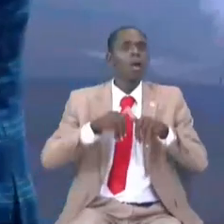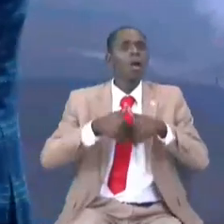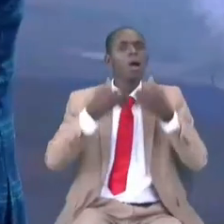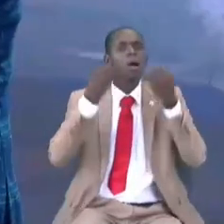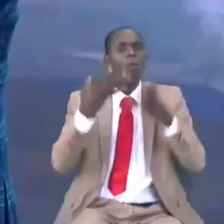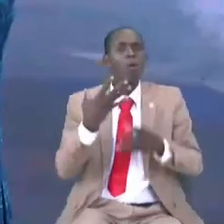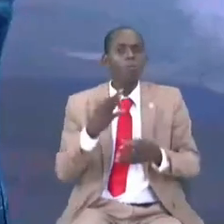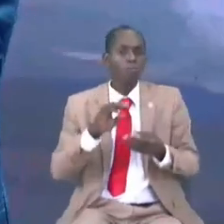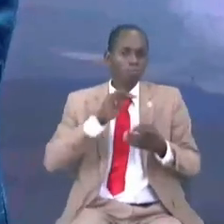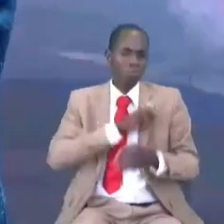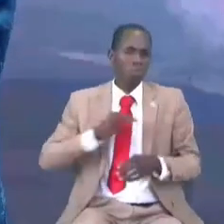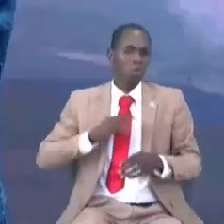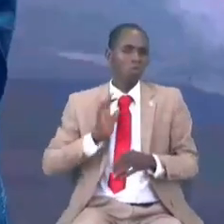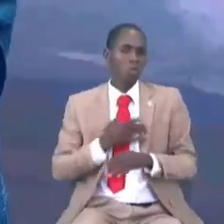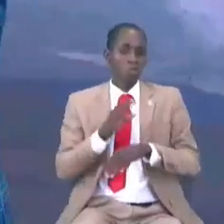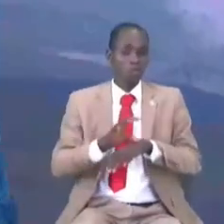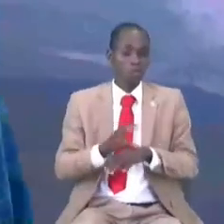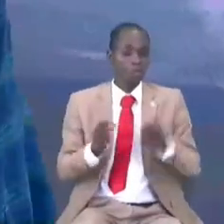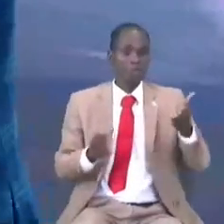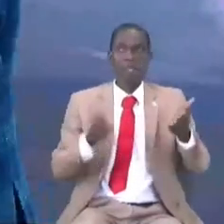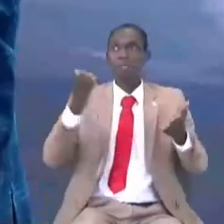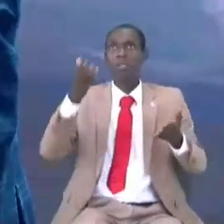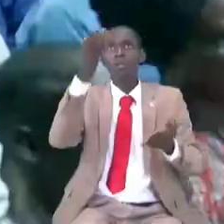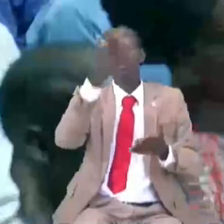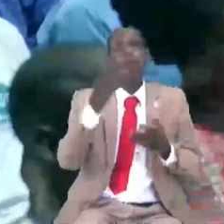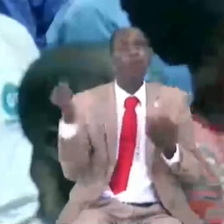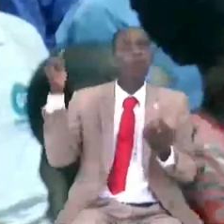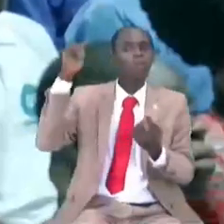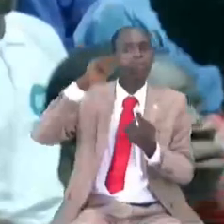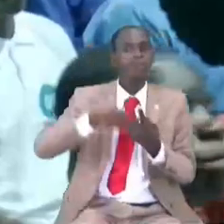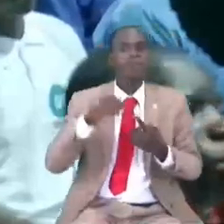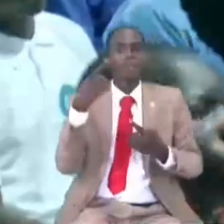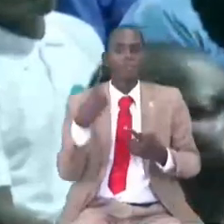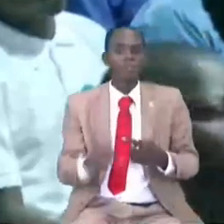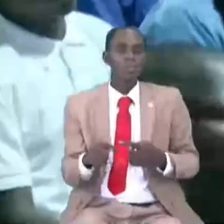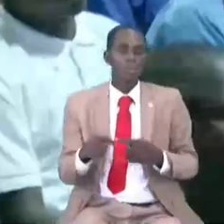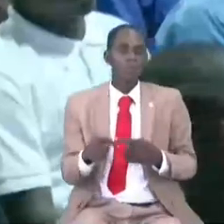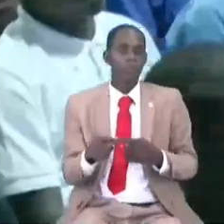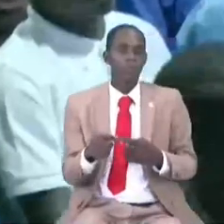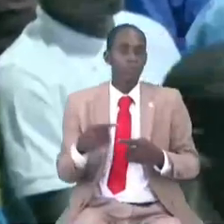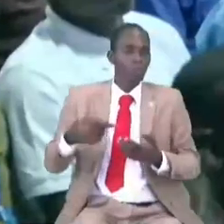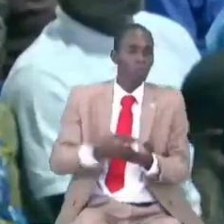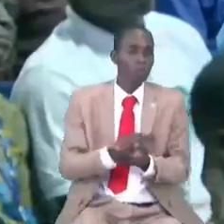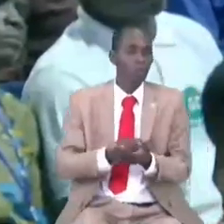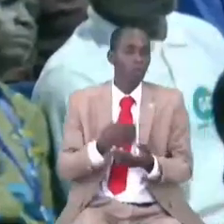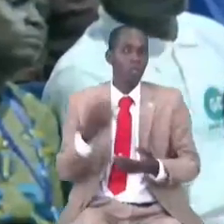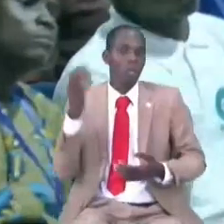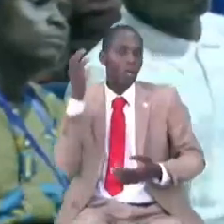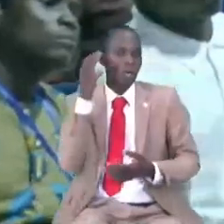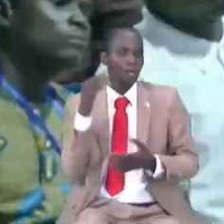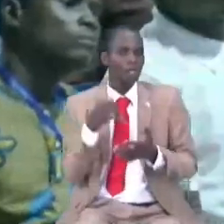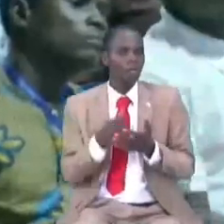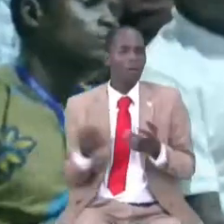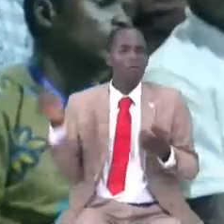écoutent, jusqu'à ce qu'ils sont endurcis par de l'évangile. Et tout ce que nous voulons dire, tout ce que nous citons